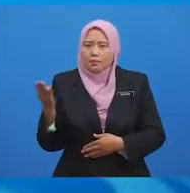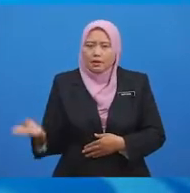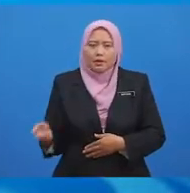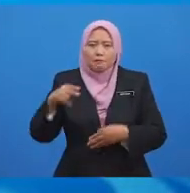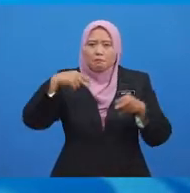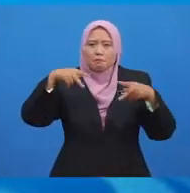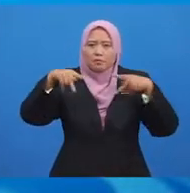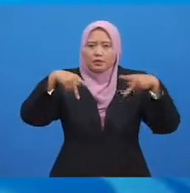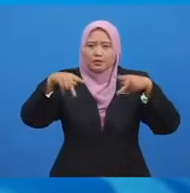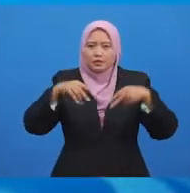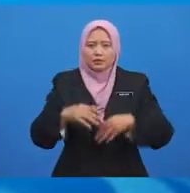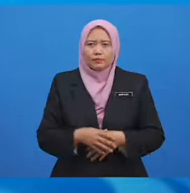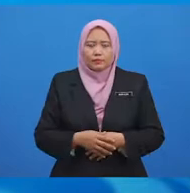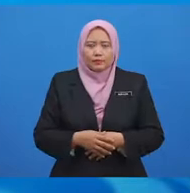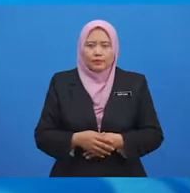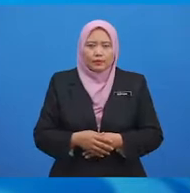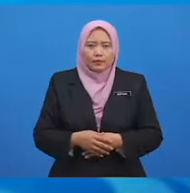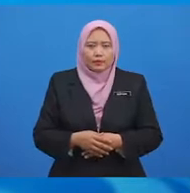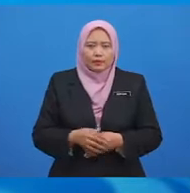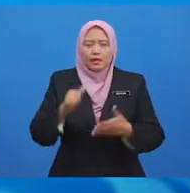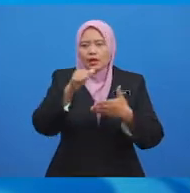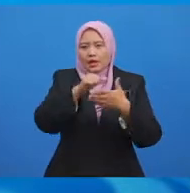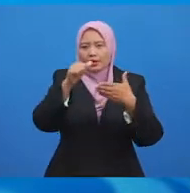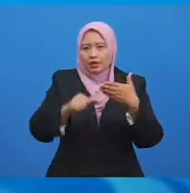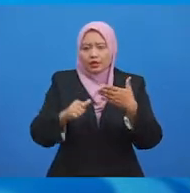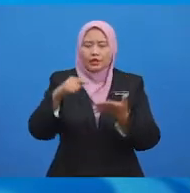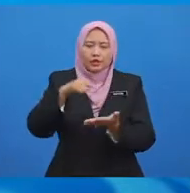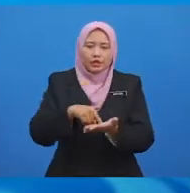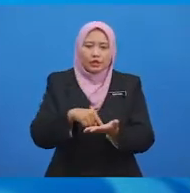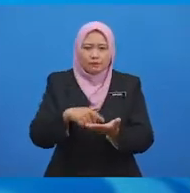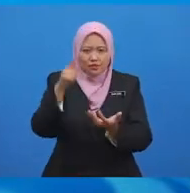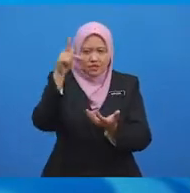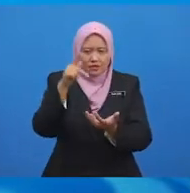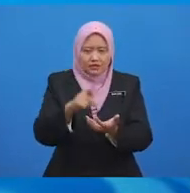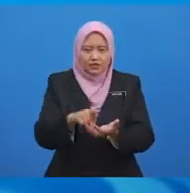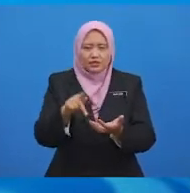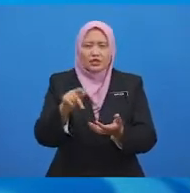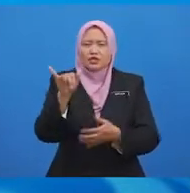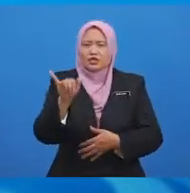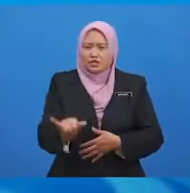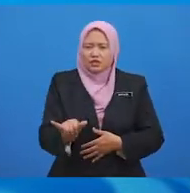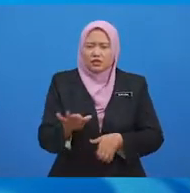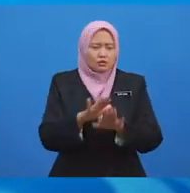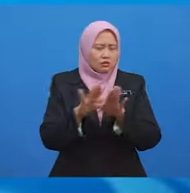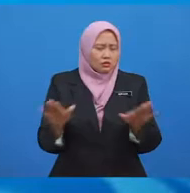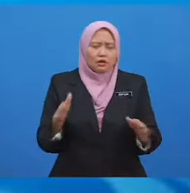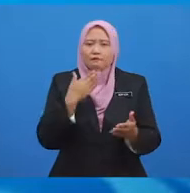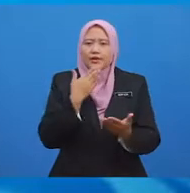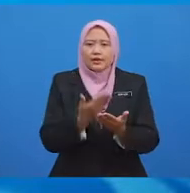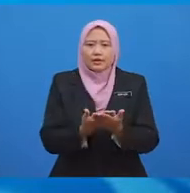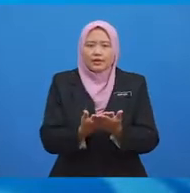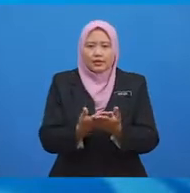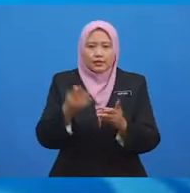Akhirnya, ini memberikan kesan yang tidak baik kepada